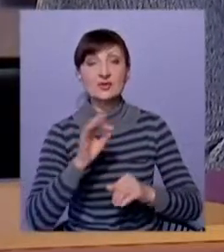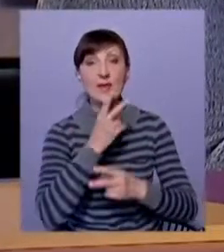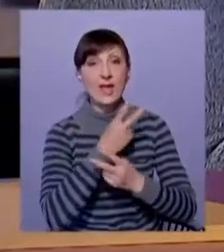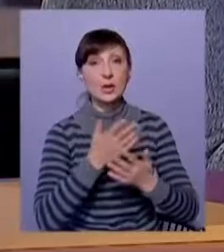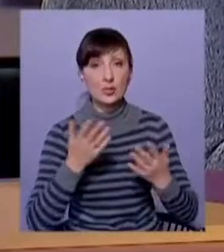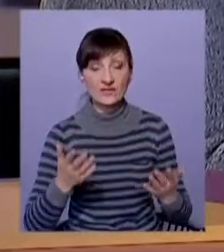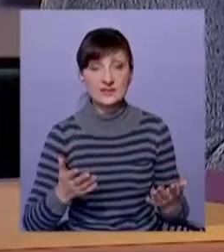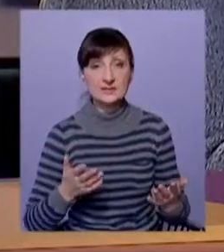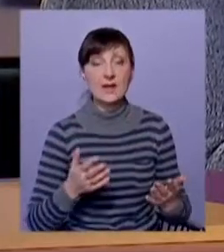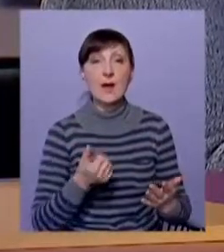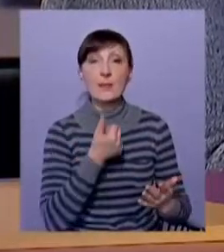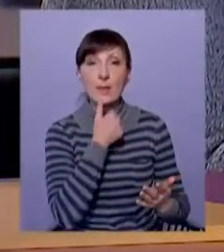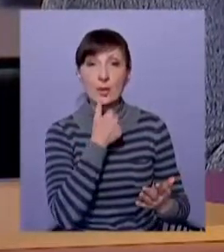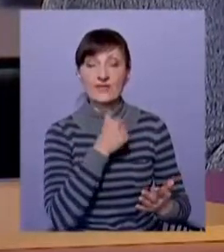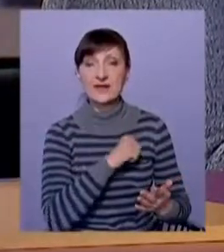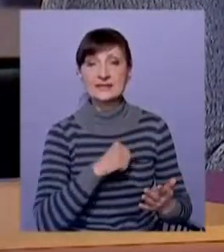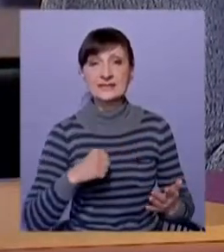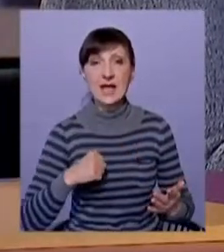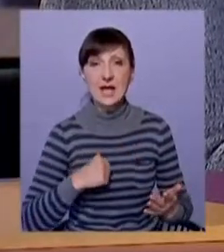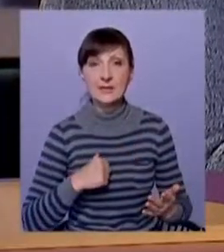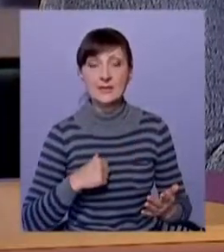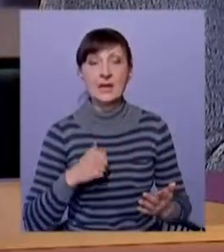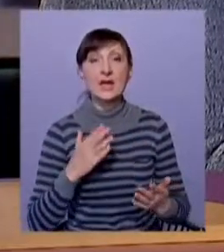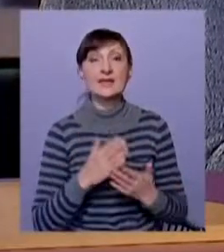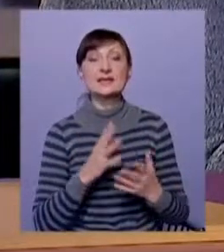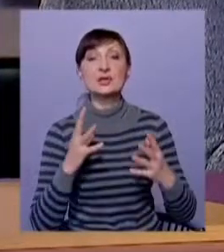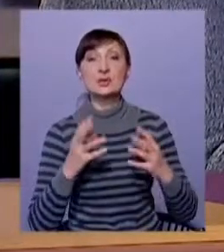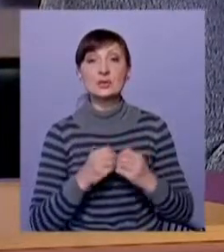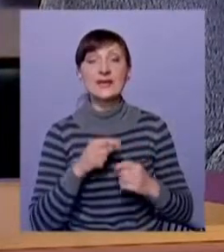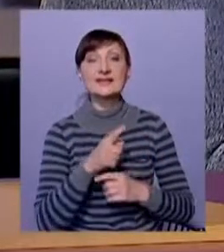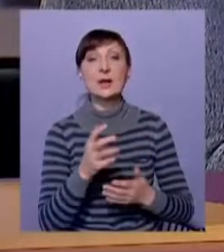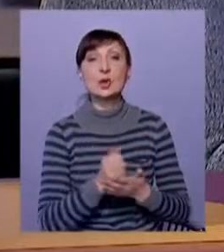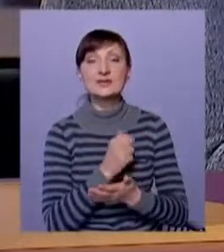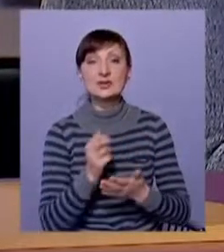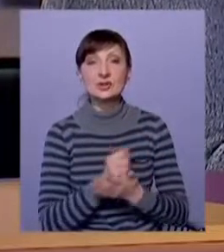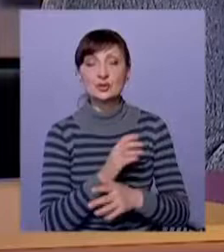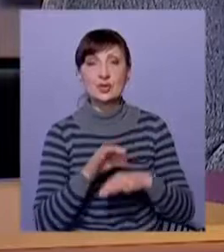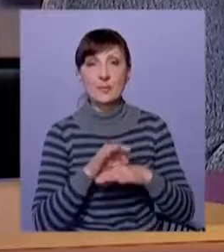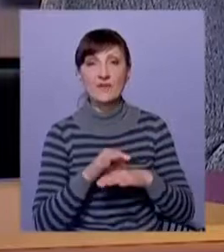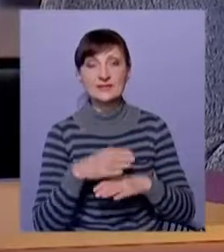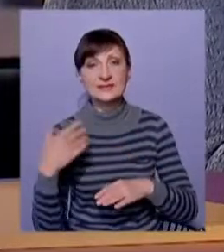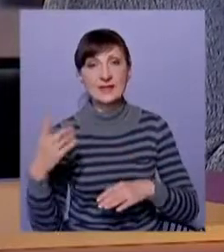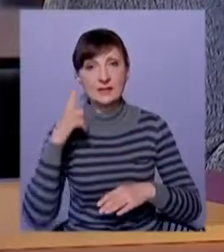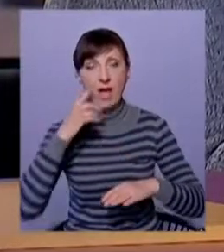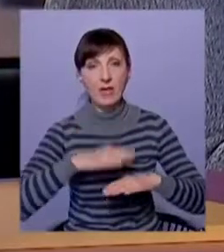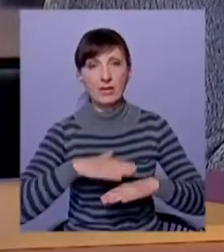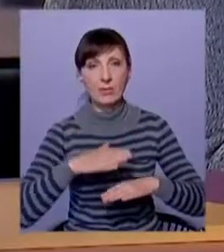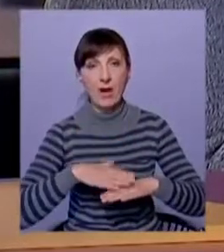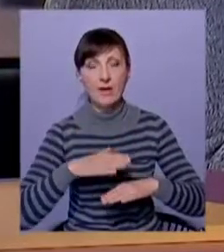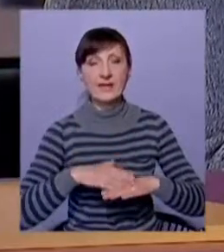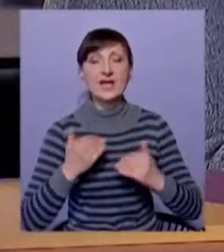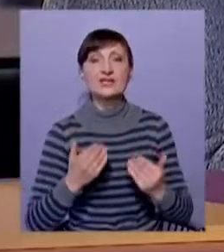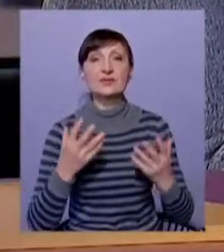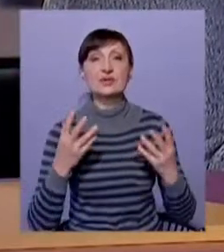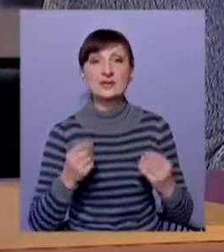увидели, испробовали, например. Да, то есть тут идет результат тех достижений, что проводятся со стороны акимата. И на сегодняшний